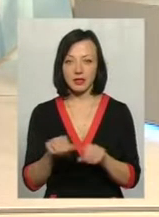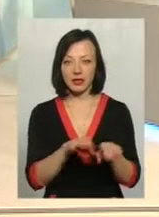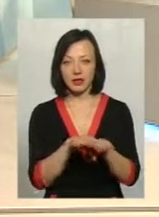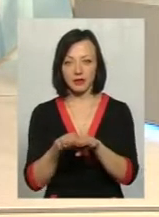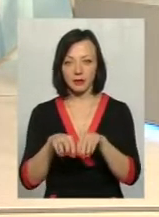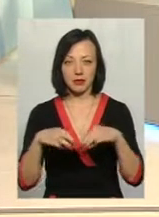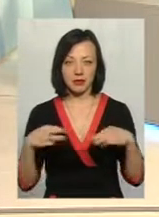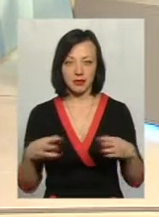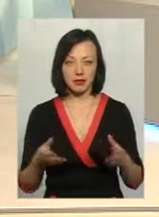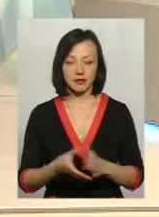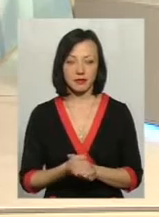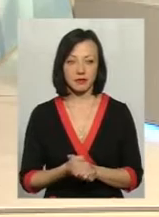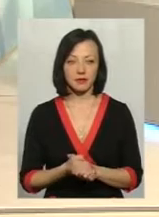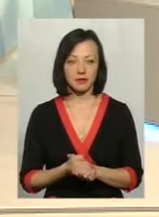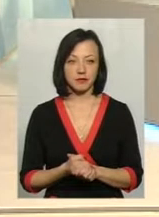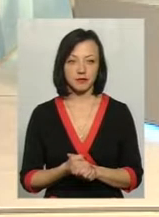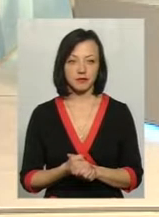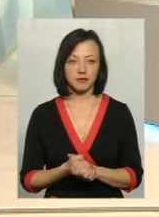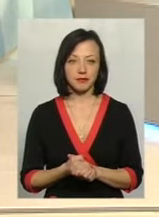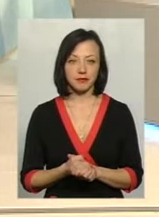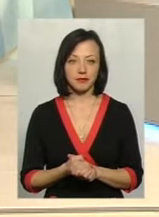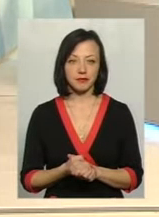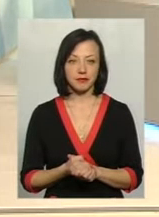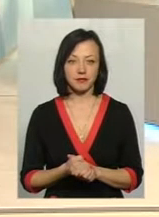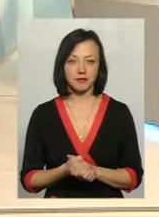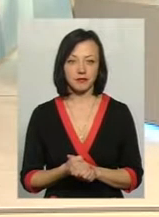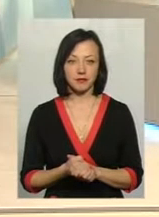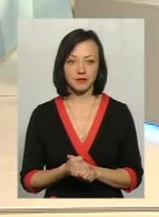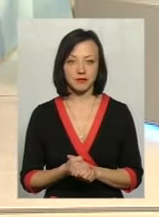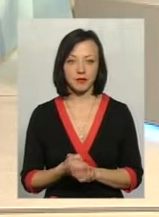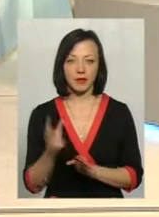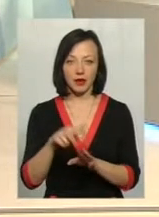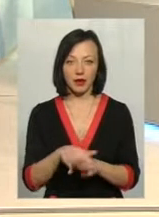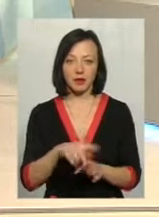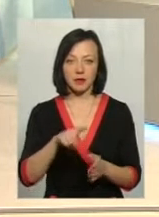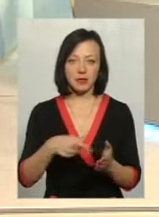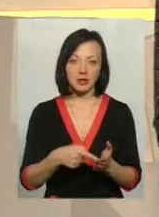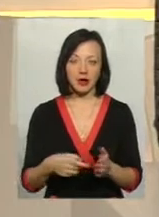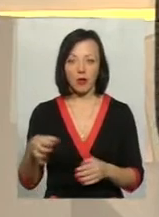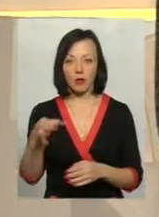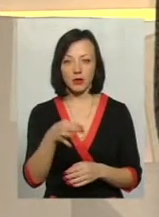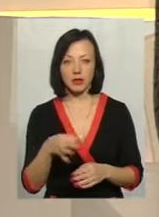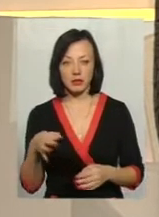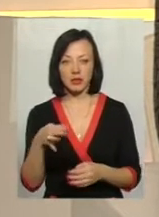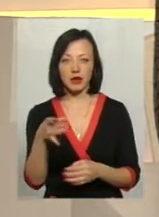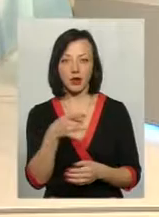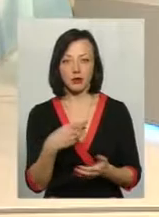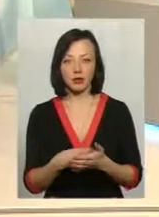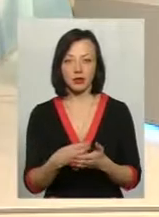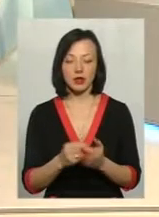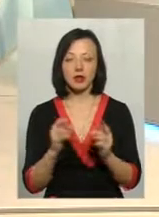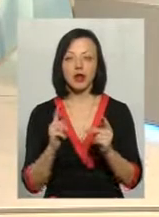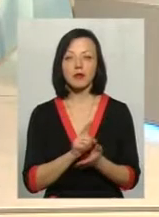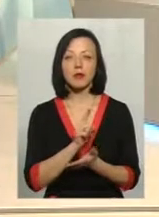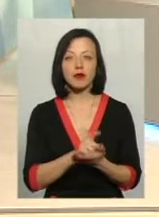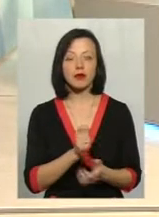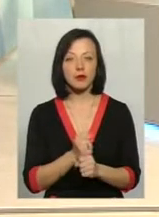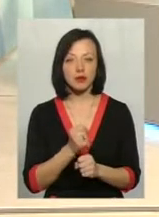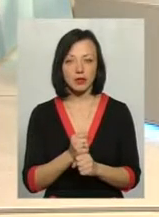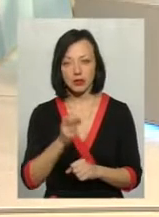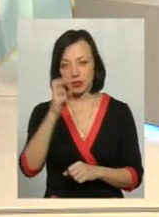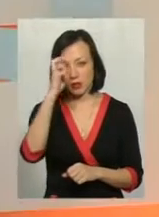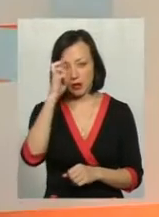міністерства. Решта лягає на міський бюджет, обласний, районний і так далі. Власне, як би це мало працювати?